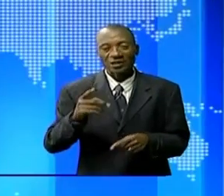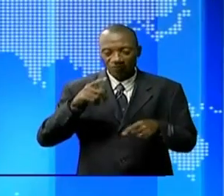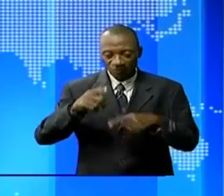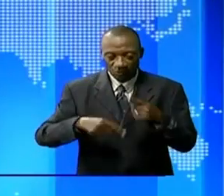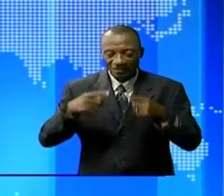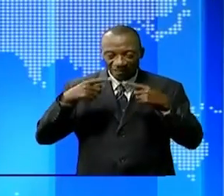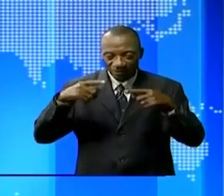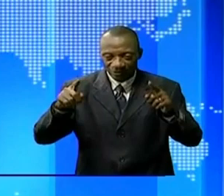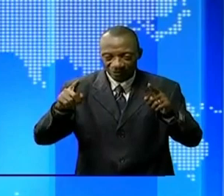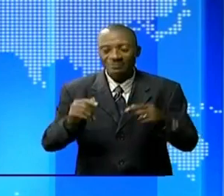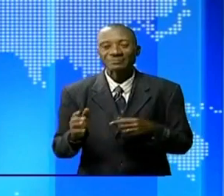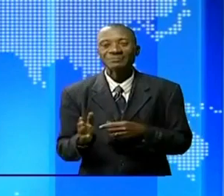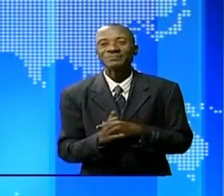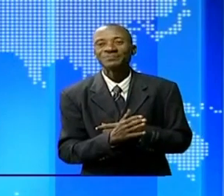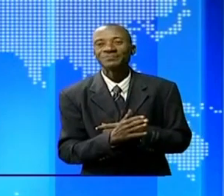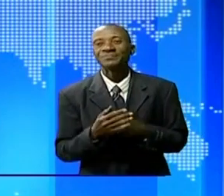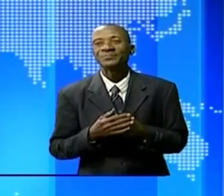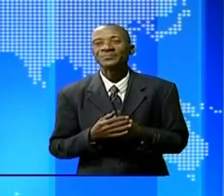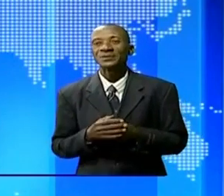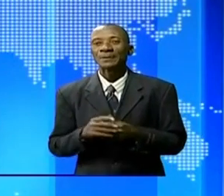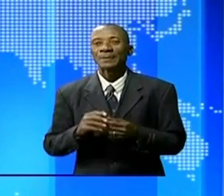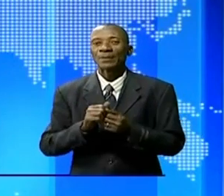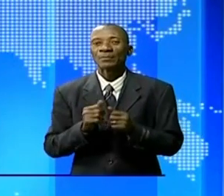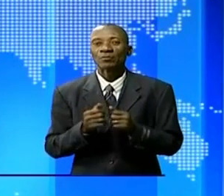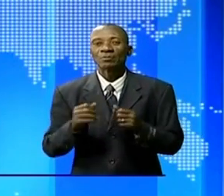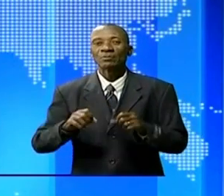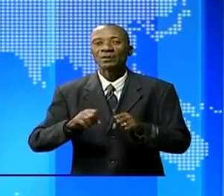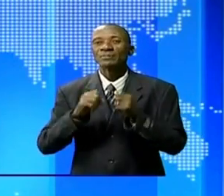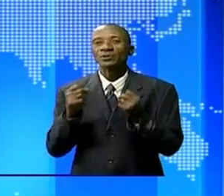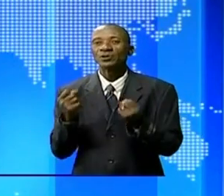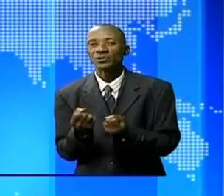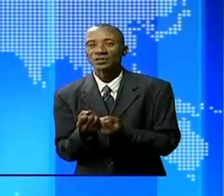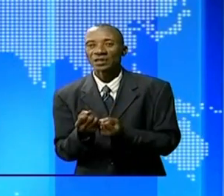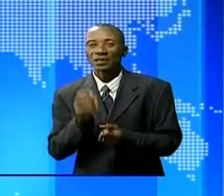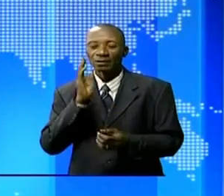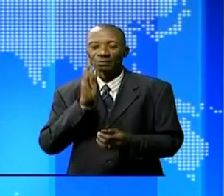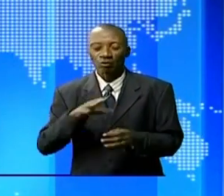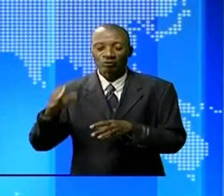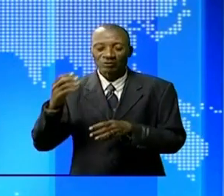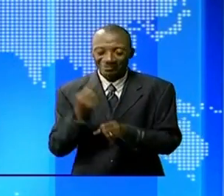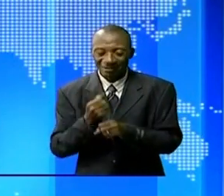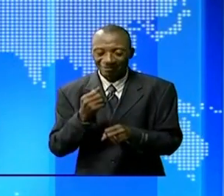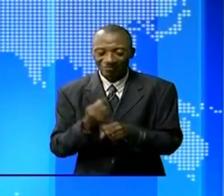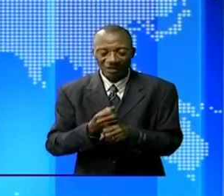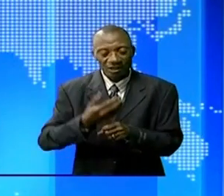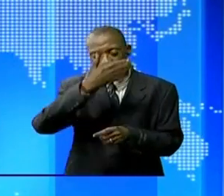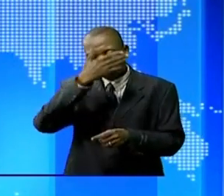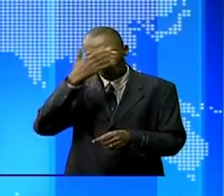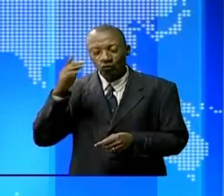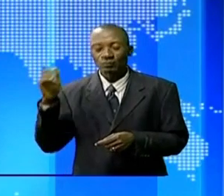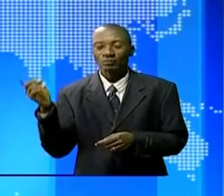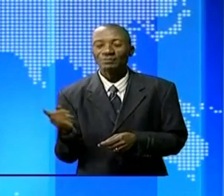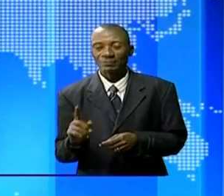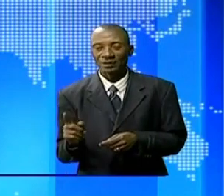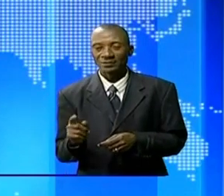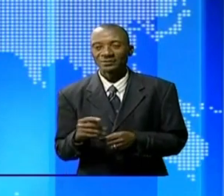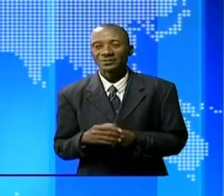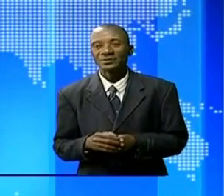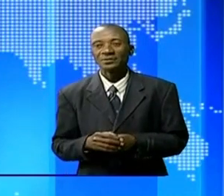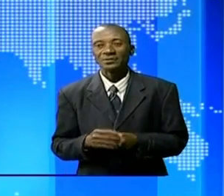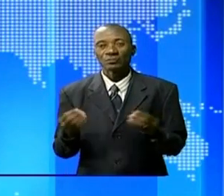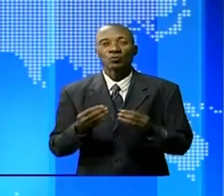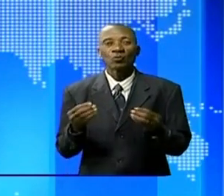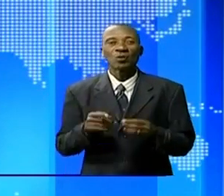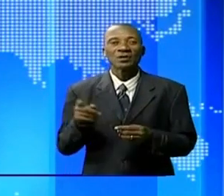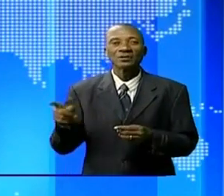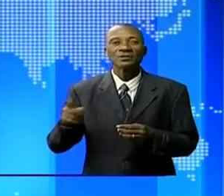dans le social sachez aussi que le bon oeuvres ne sont jamais inaperçu dit on pour avoir fait de la promotion de